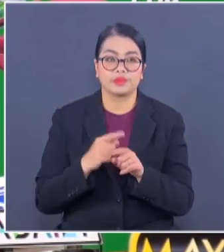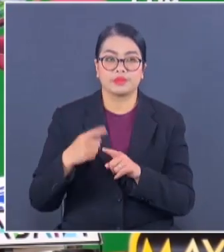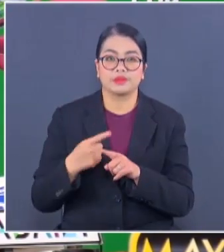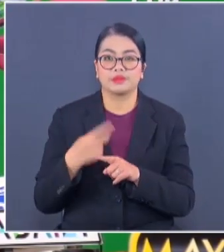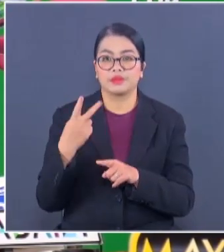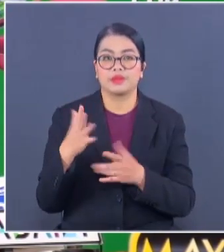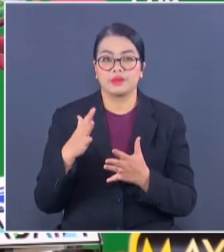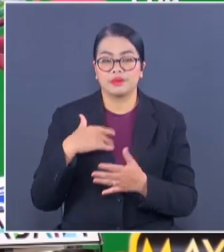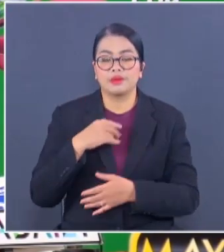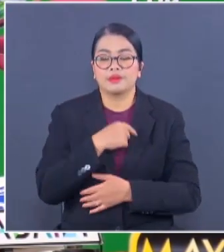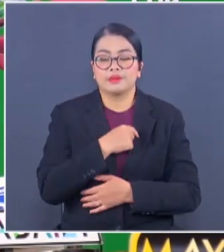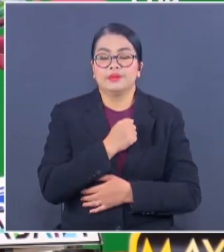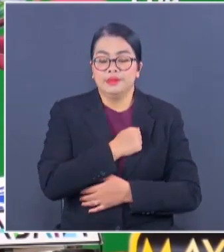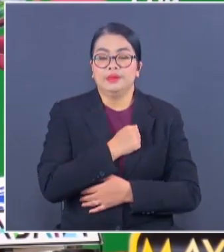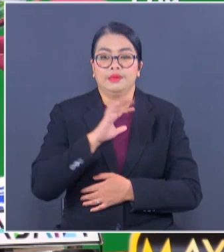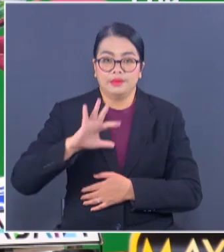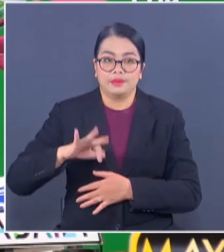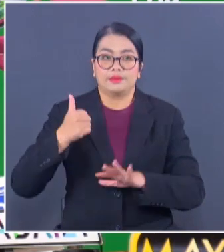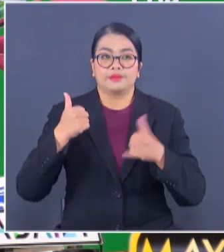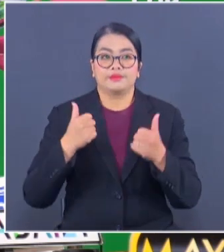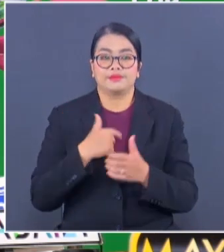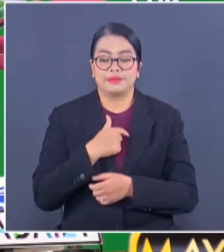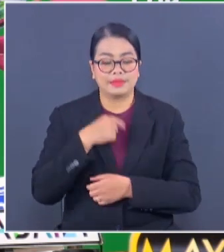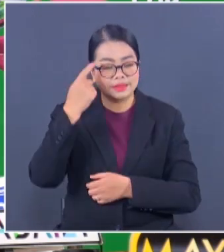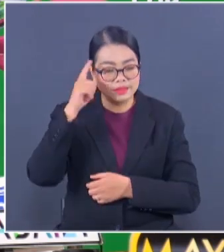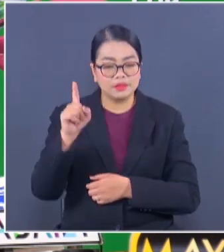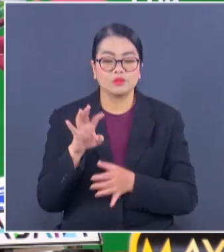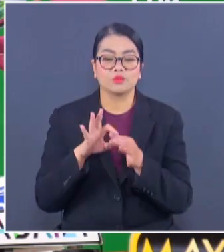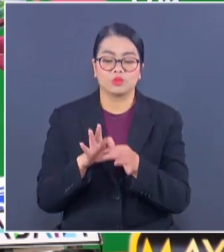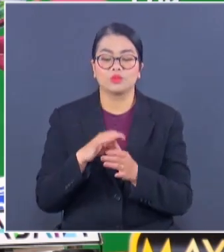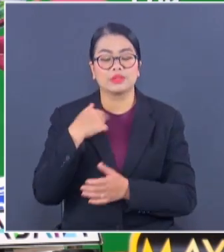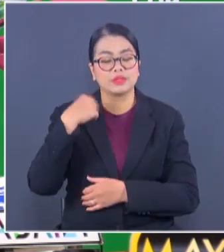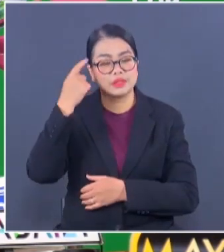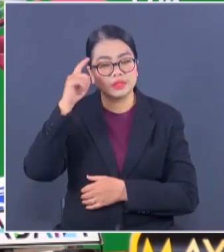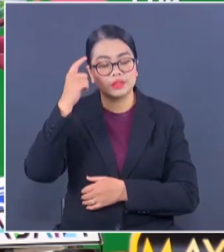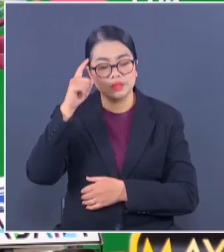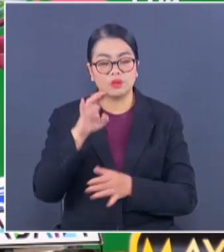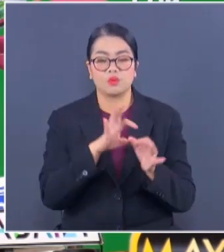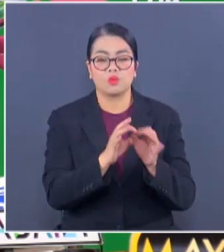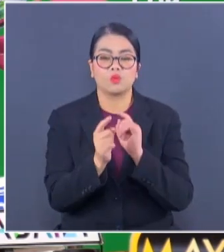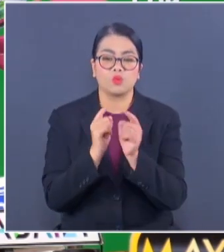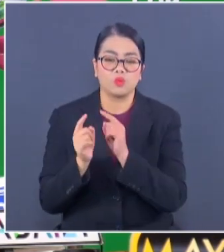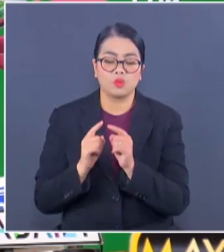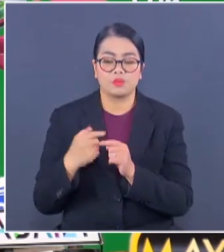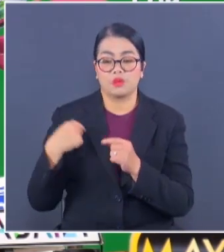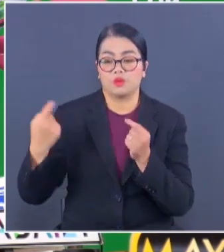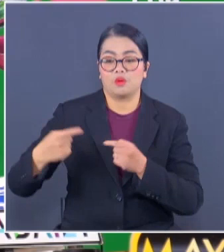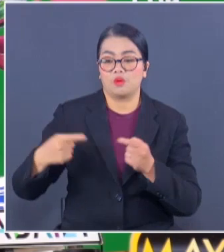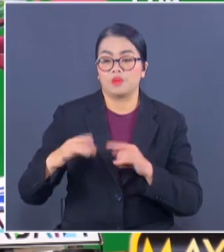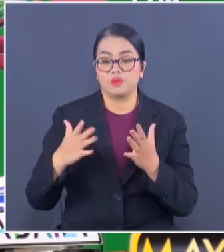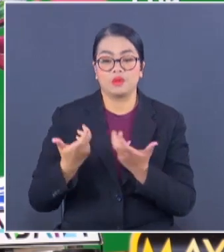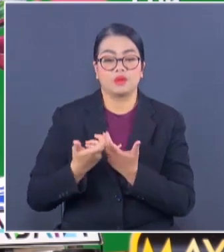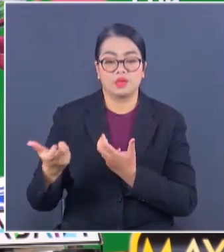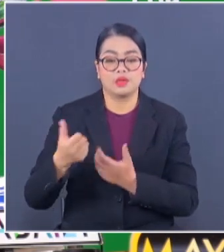แล้วพี่มันก็ดีขึ้นเรื่อยๆครับมูฟออนยังไม่ได้ดีกว่าพี่เพราะว่าตอนนี้ก็ยังไม่ได้แบบว่าอยากคุยกับใครอะไรเพราะว่าไม่ได้ทะเลาะกันไงพี่เราก็แบบว่า